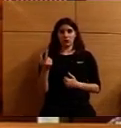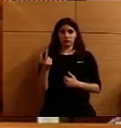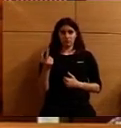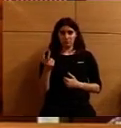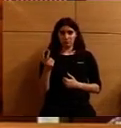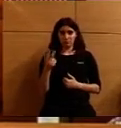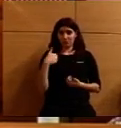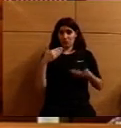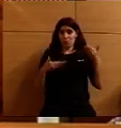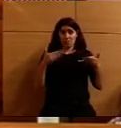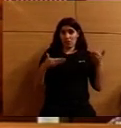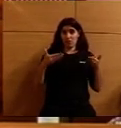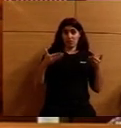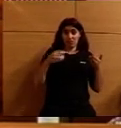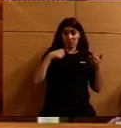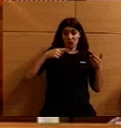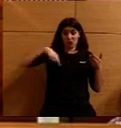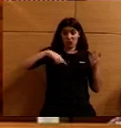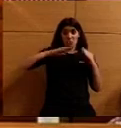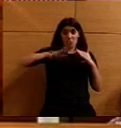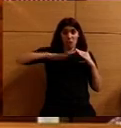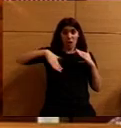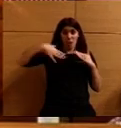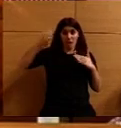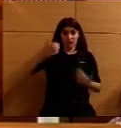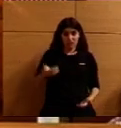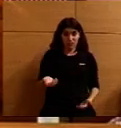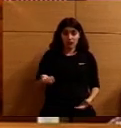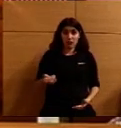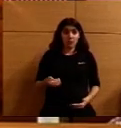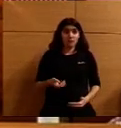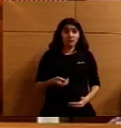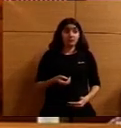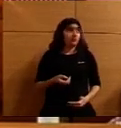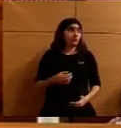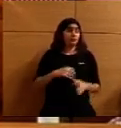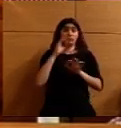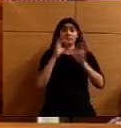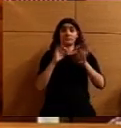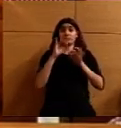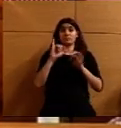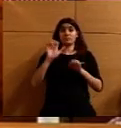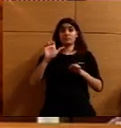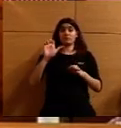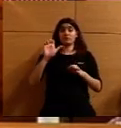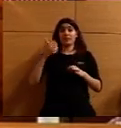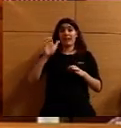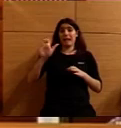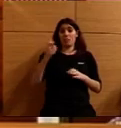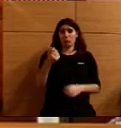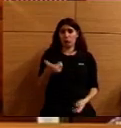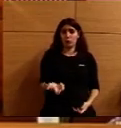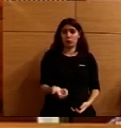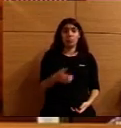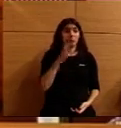En termes comparatius, probablement siguen de la Diputació que menys percentatge d'IAE aplica. Així